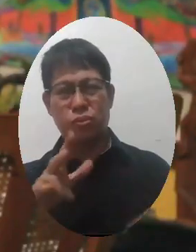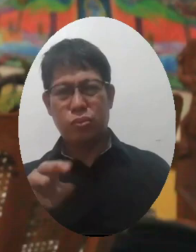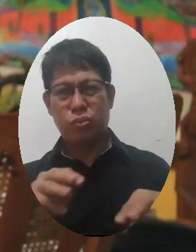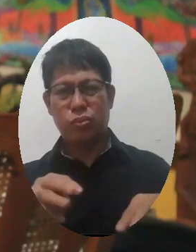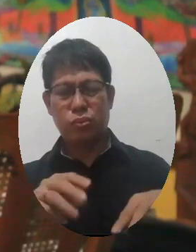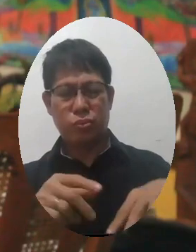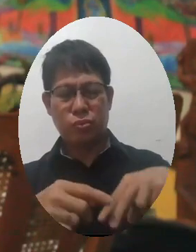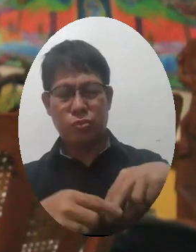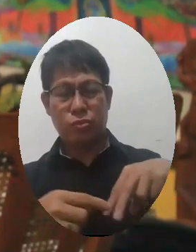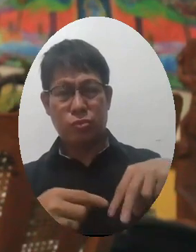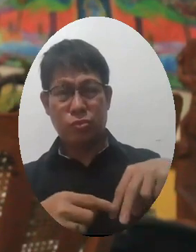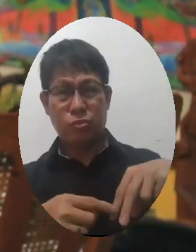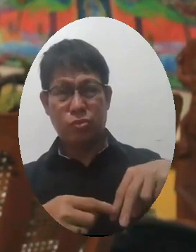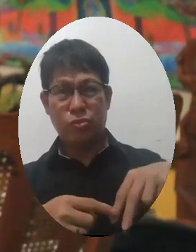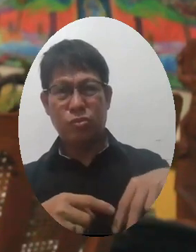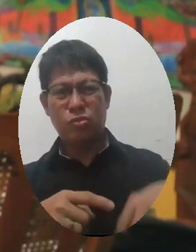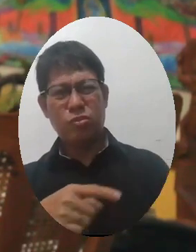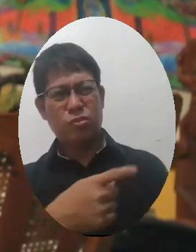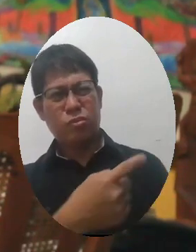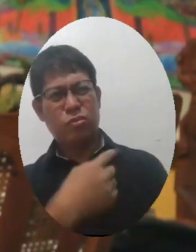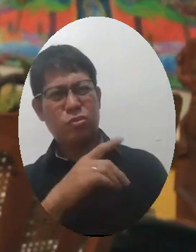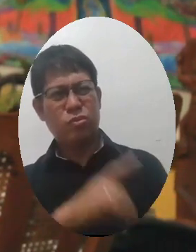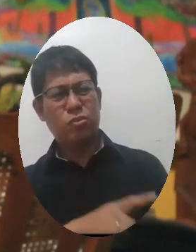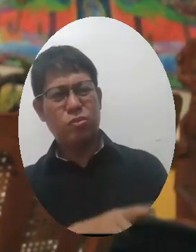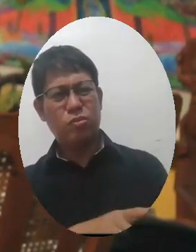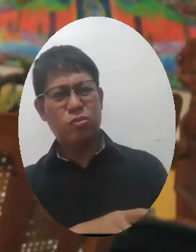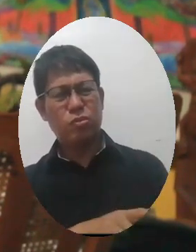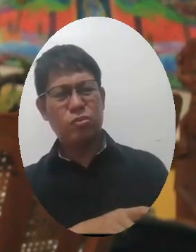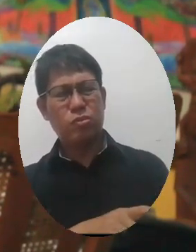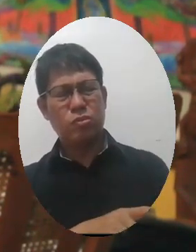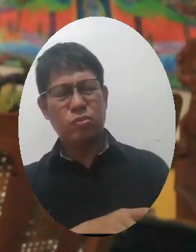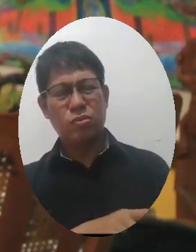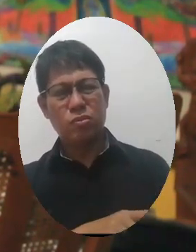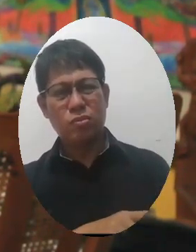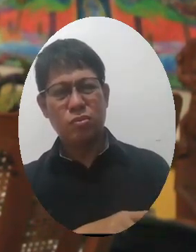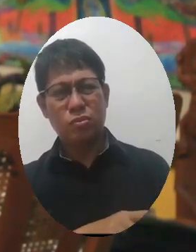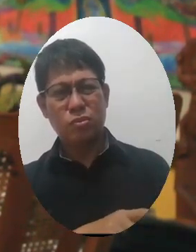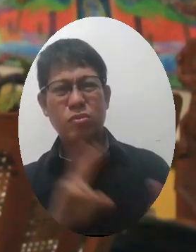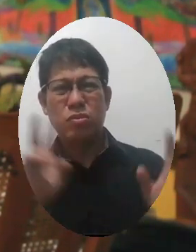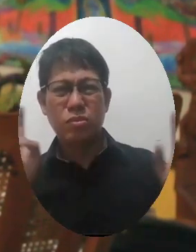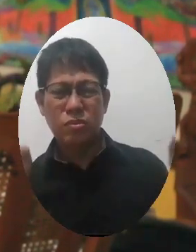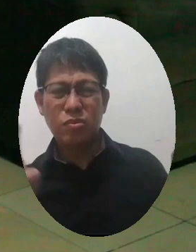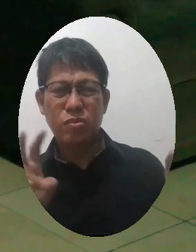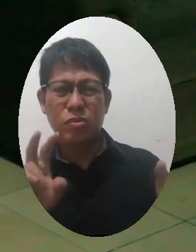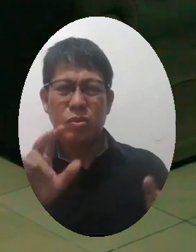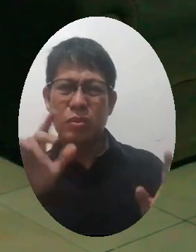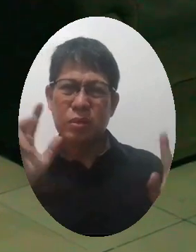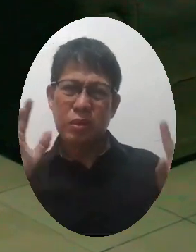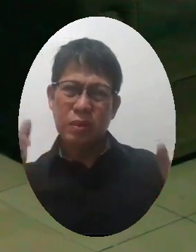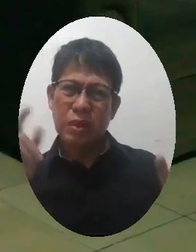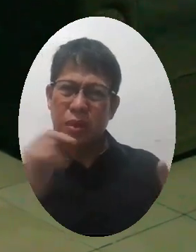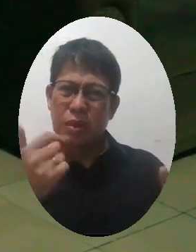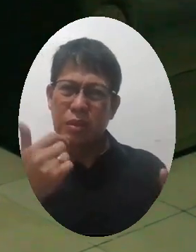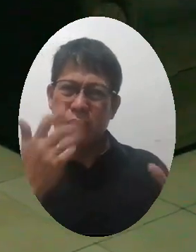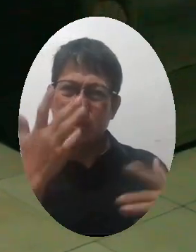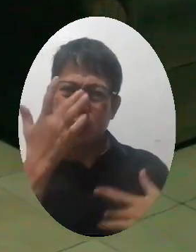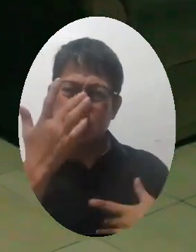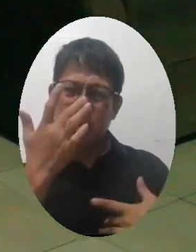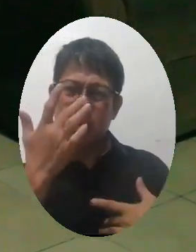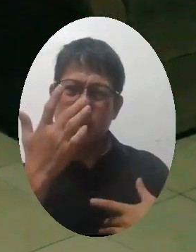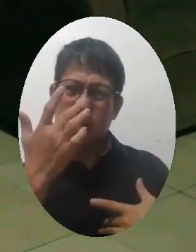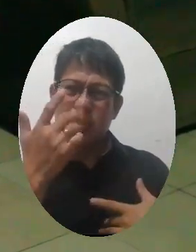paa ni Mateo. Sabi ng doktor, meron din siyang sakit na kung tawagin ay Guillain-Barré syndrome. Bali,